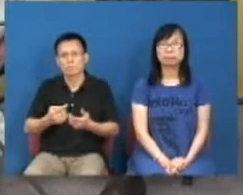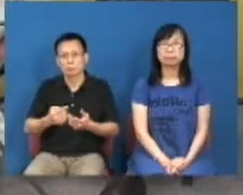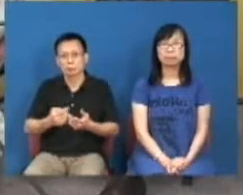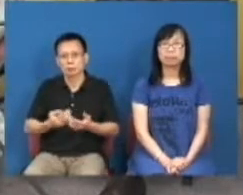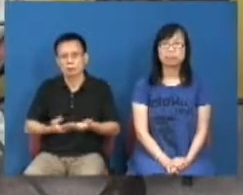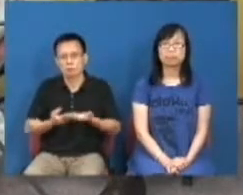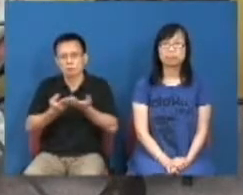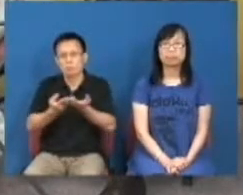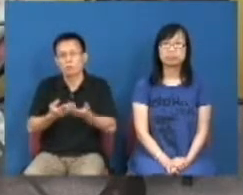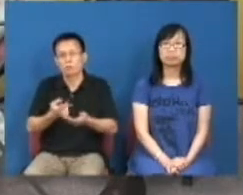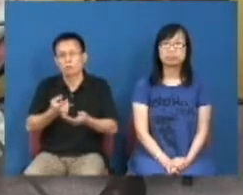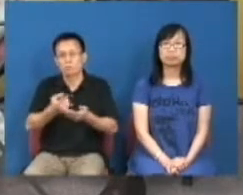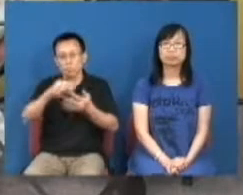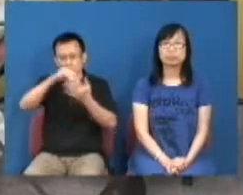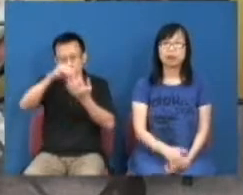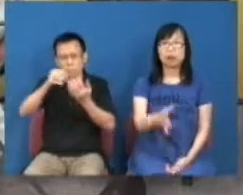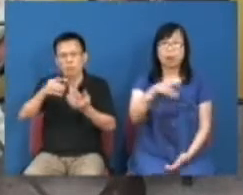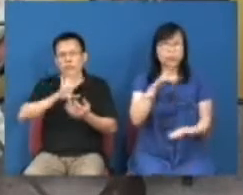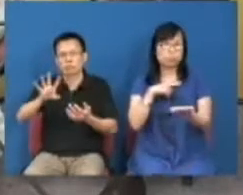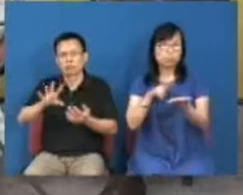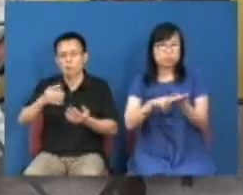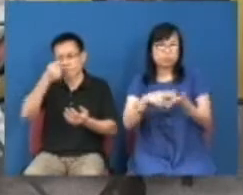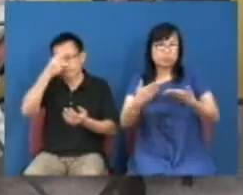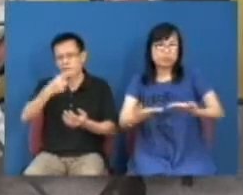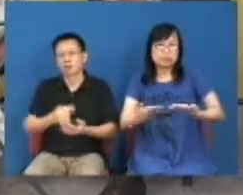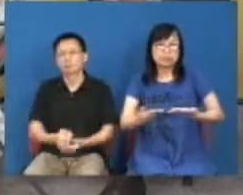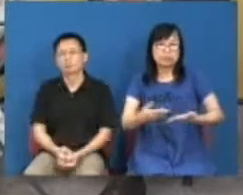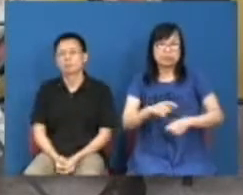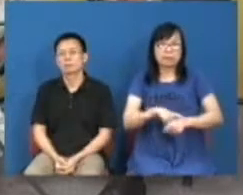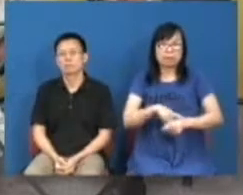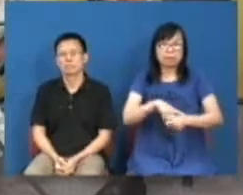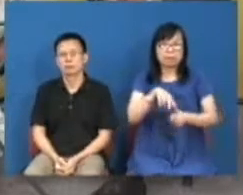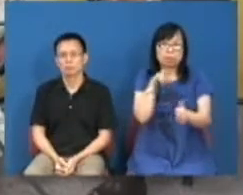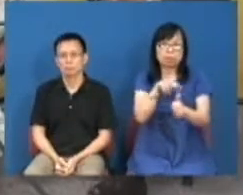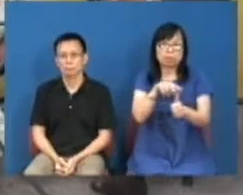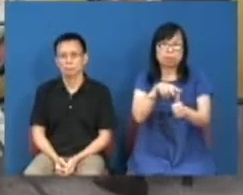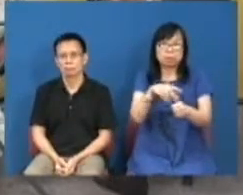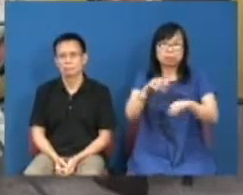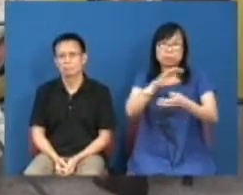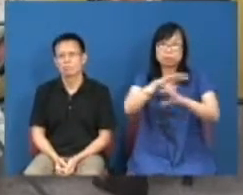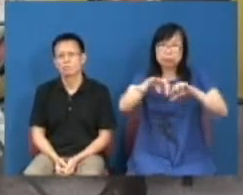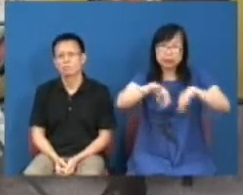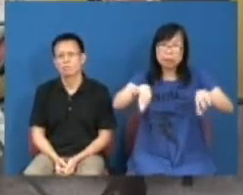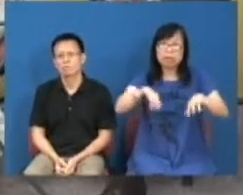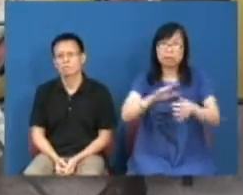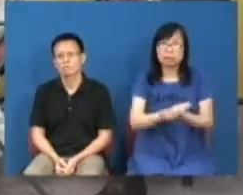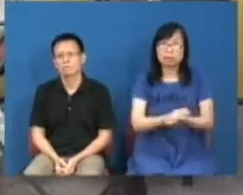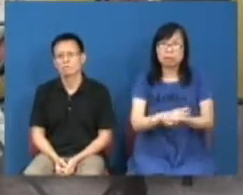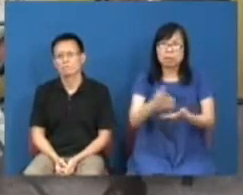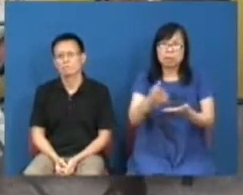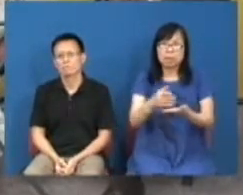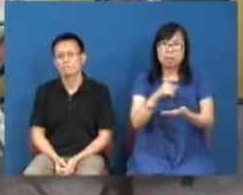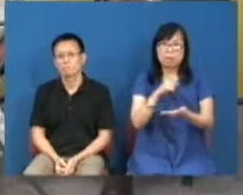家唔使咁擔心去揀咯。 不過我都相信咧，而家現時嗰個調解嗰個水平同埋嗰個出嚟嘅效果